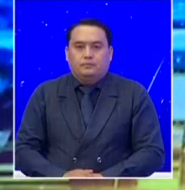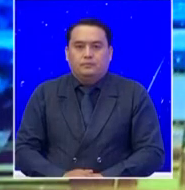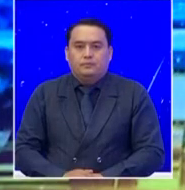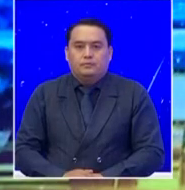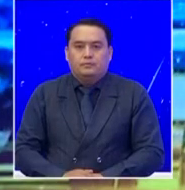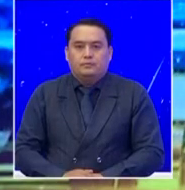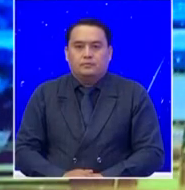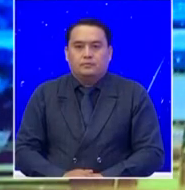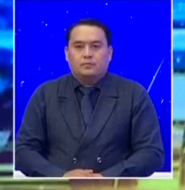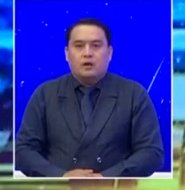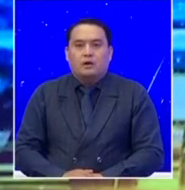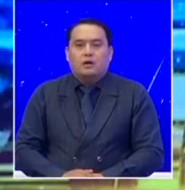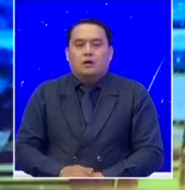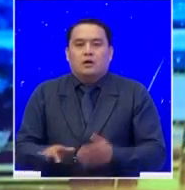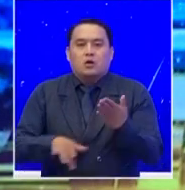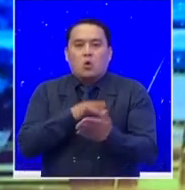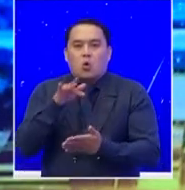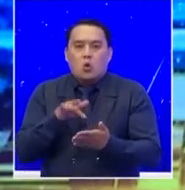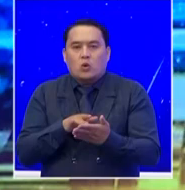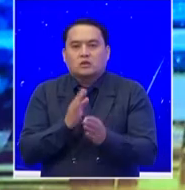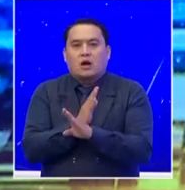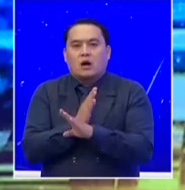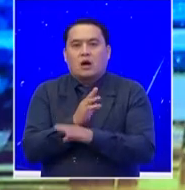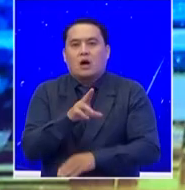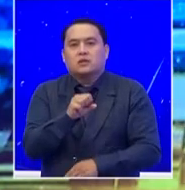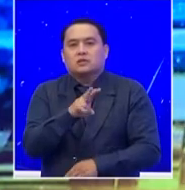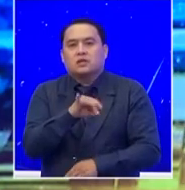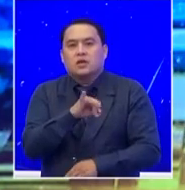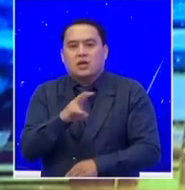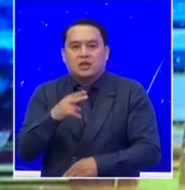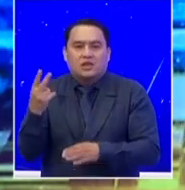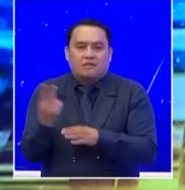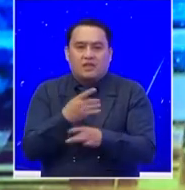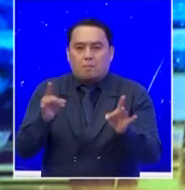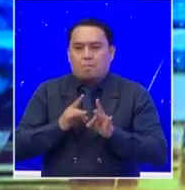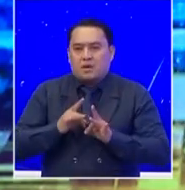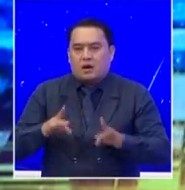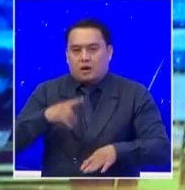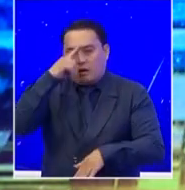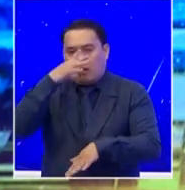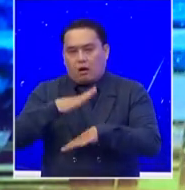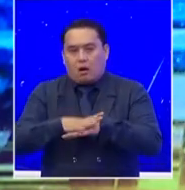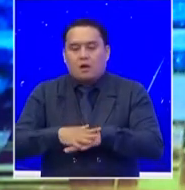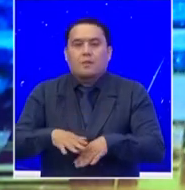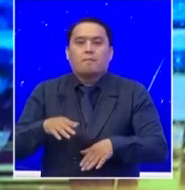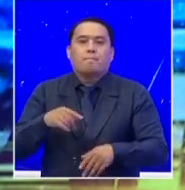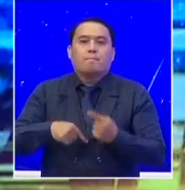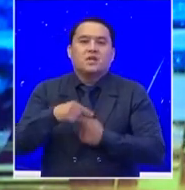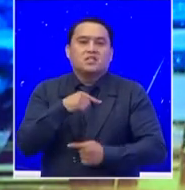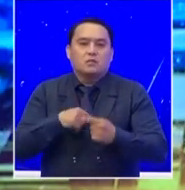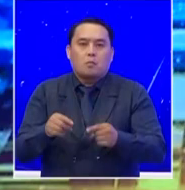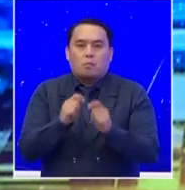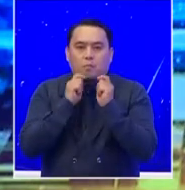Для юных любителей скейтборда города Каскелень начало лета знаменовалось двойным праздником. Районный акимат и местные предприниматели подарили